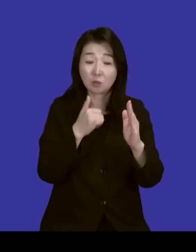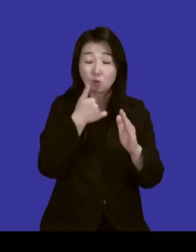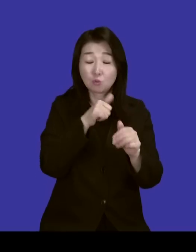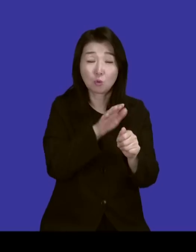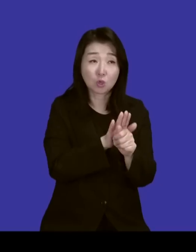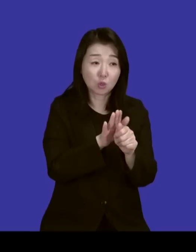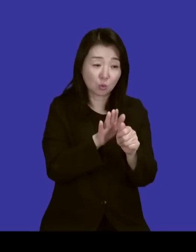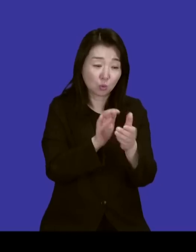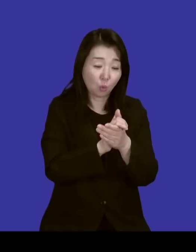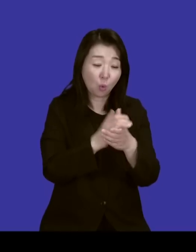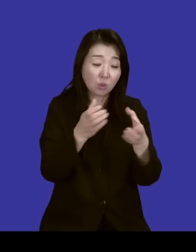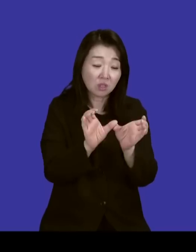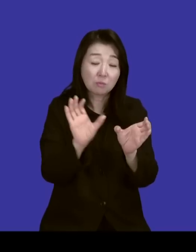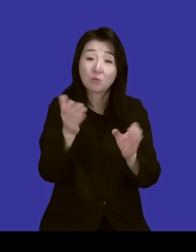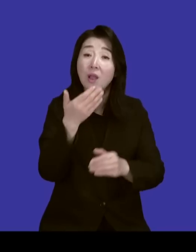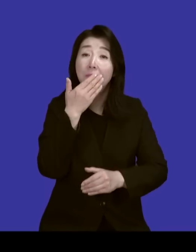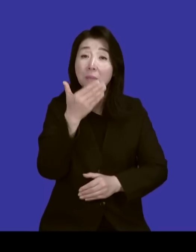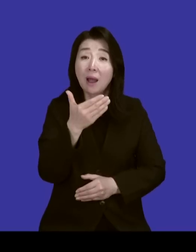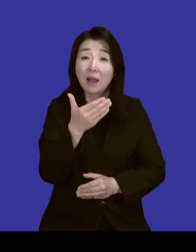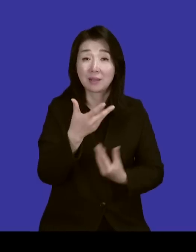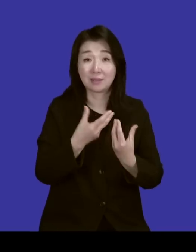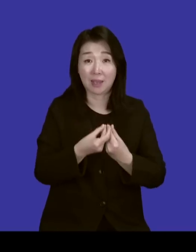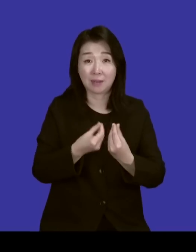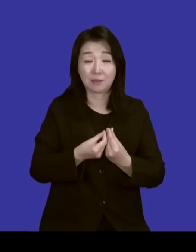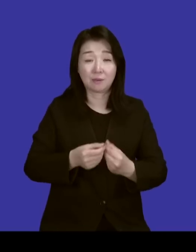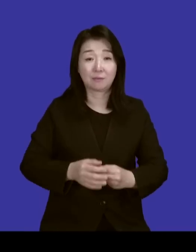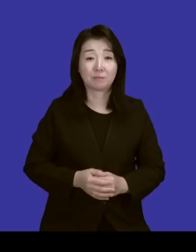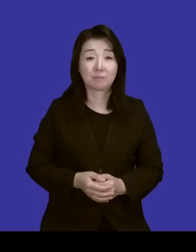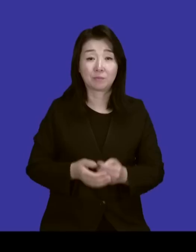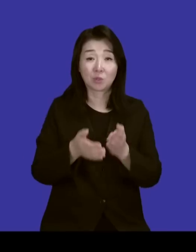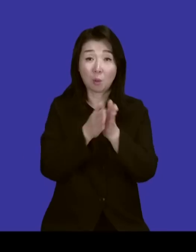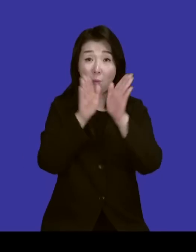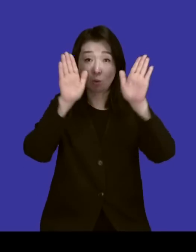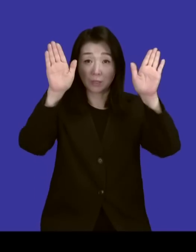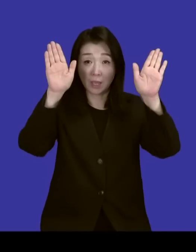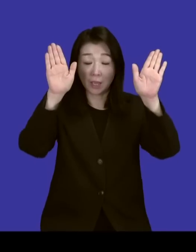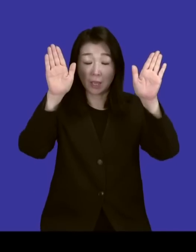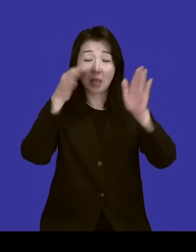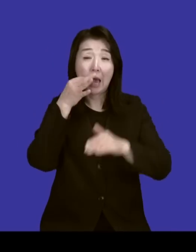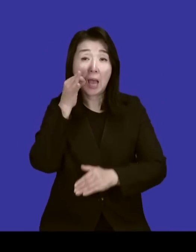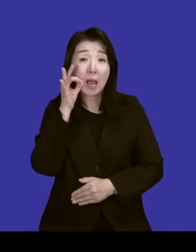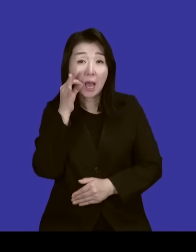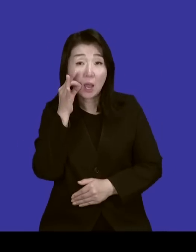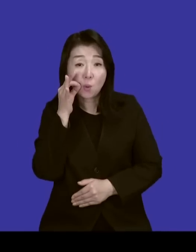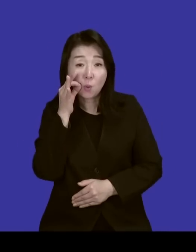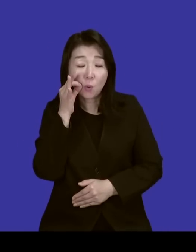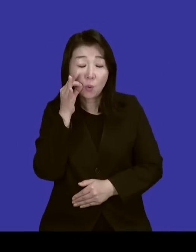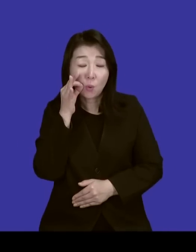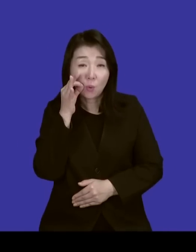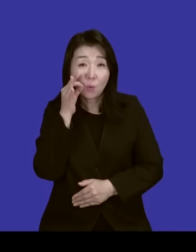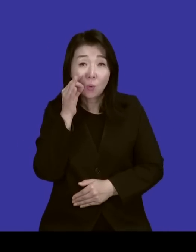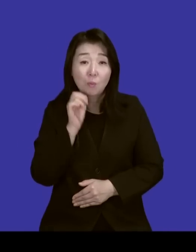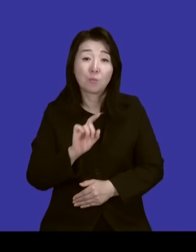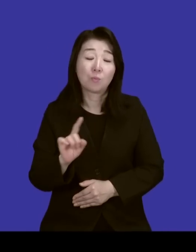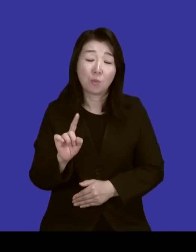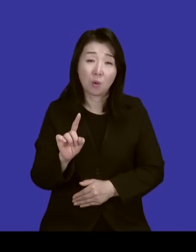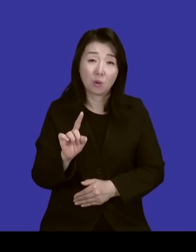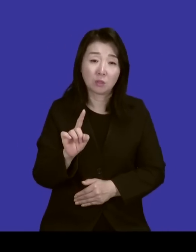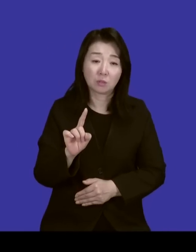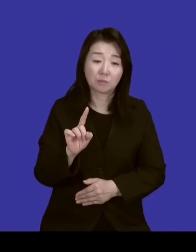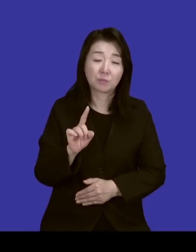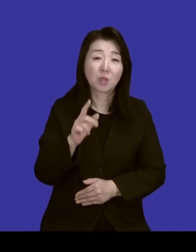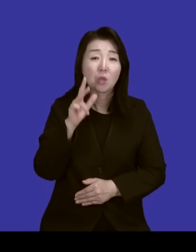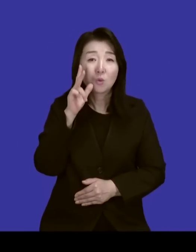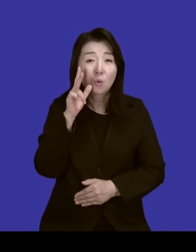될 수도 있어요. 그래서 예를 들어서 왜 모세와 아론과 훌이 여호수아가 저 르비딤이라는